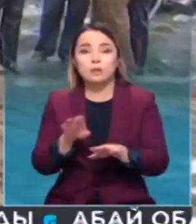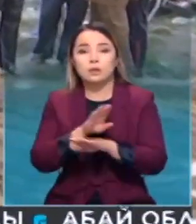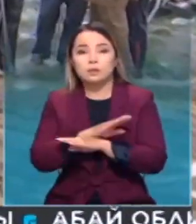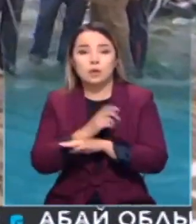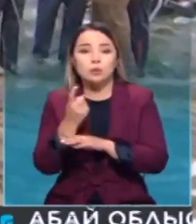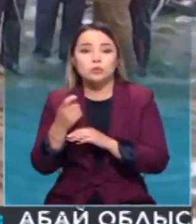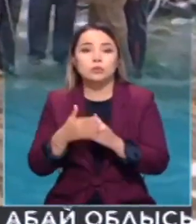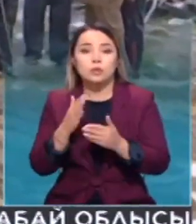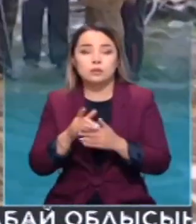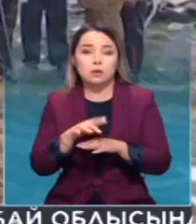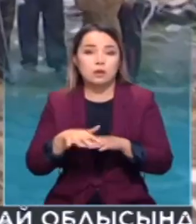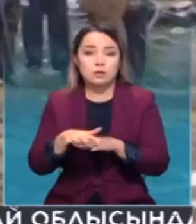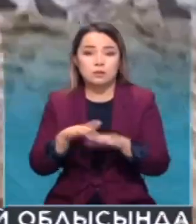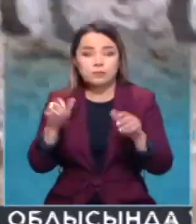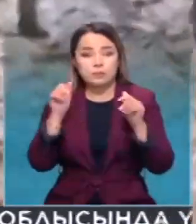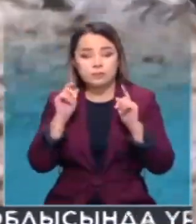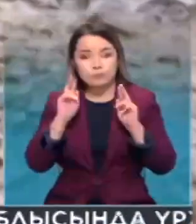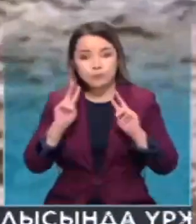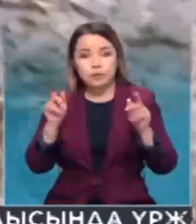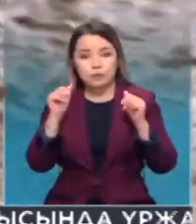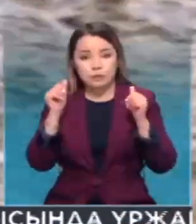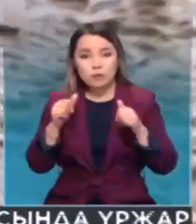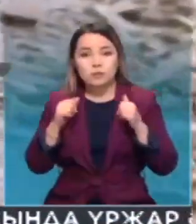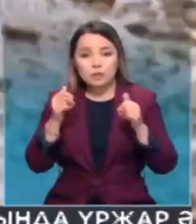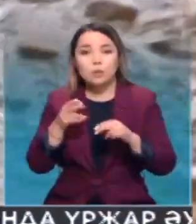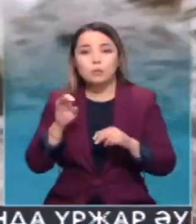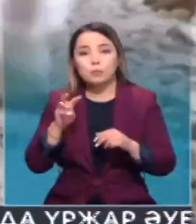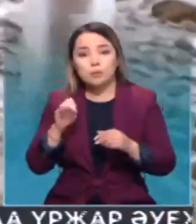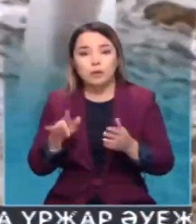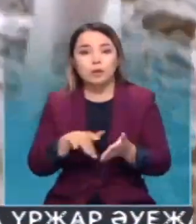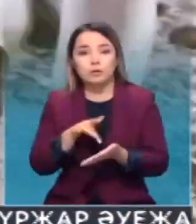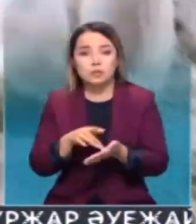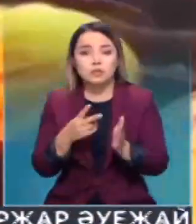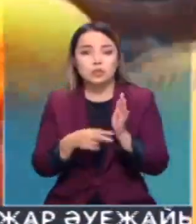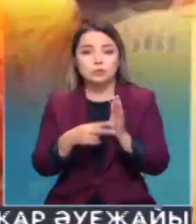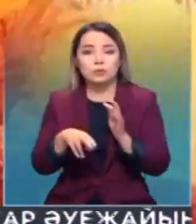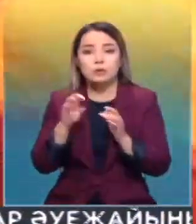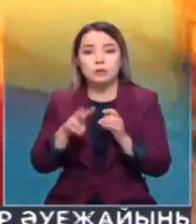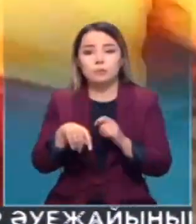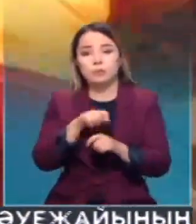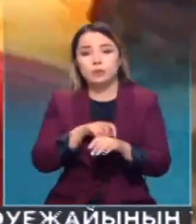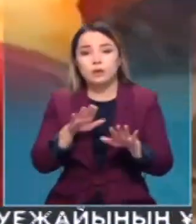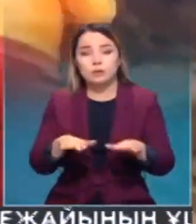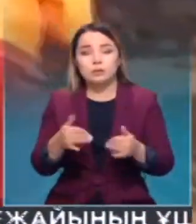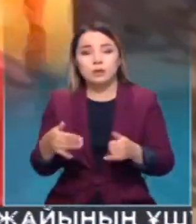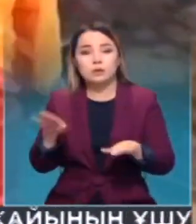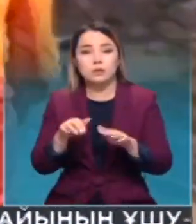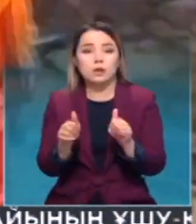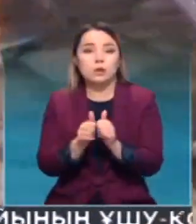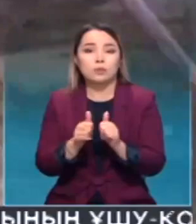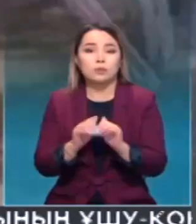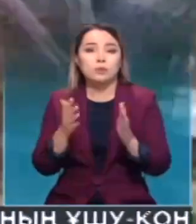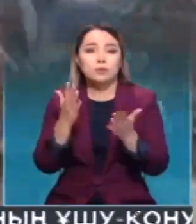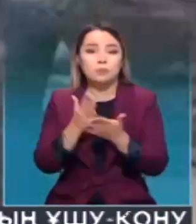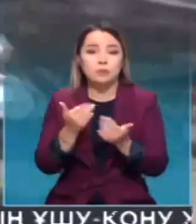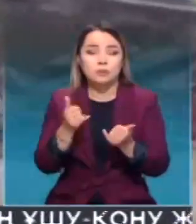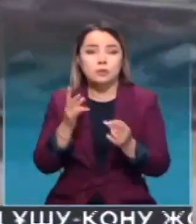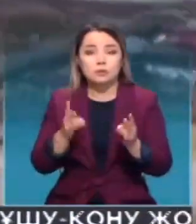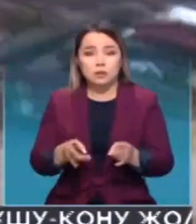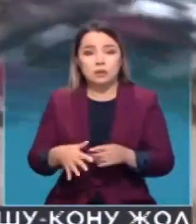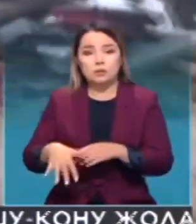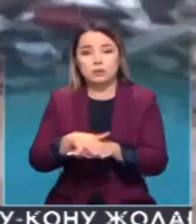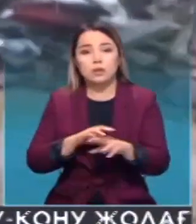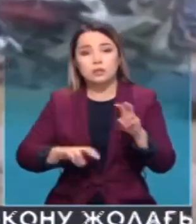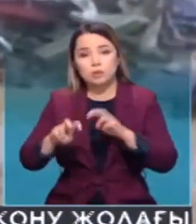100-ге тарта тұрғын хабар ошарсыз кеткен. Оқиға Мумбай қаласынан 70 шақырым қашықтықтағы таулы аймақта болды. Апат аумағында іздеу